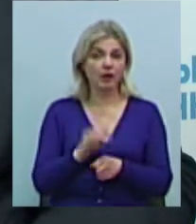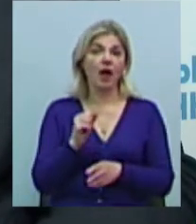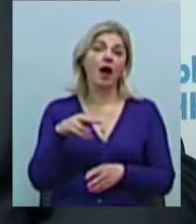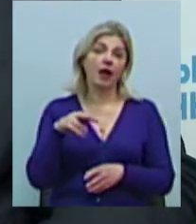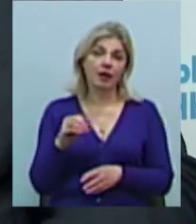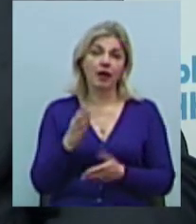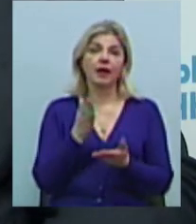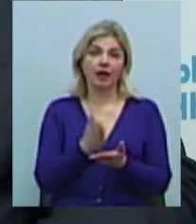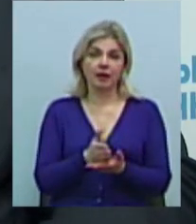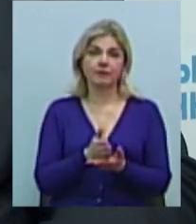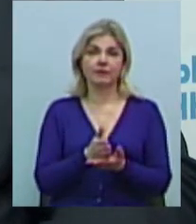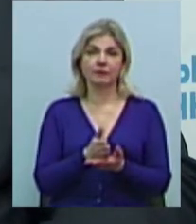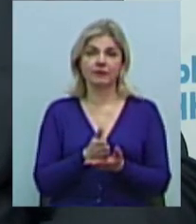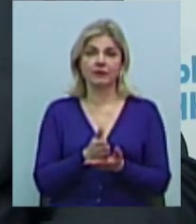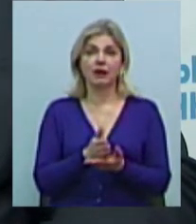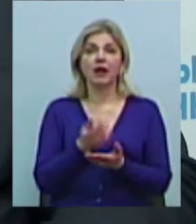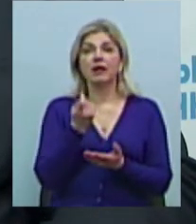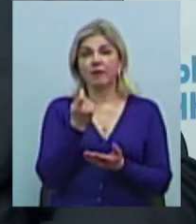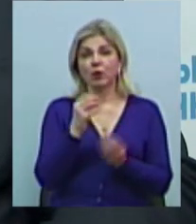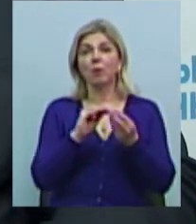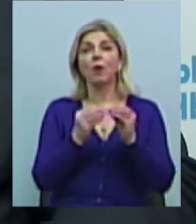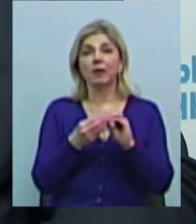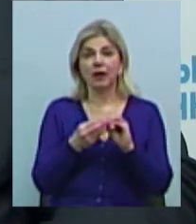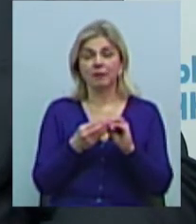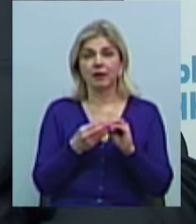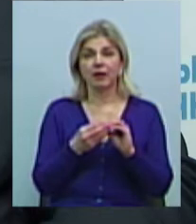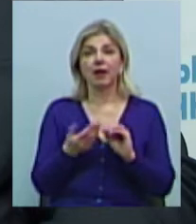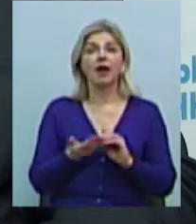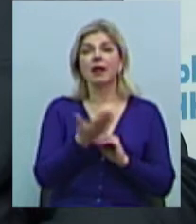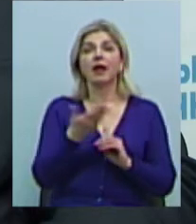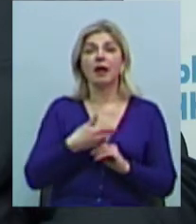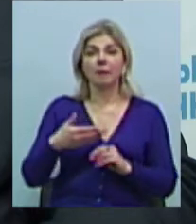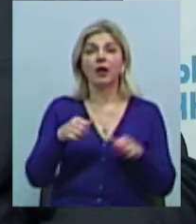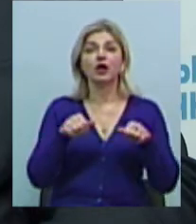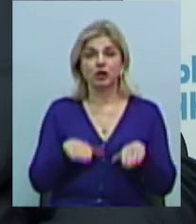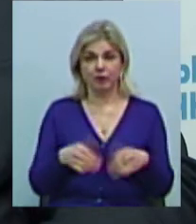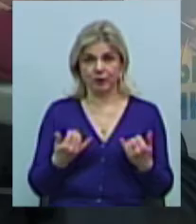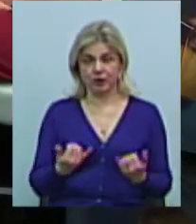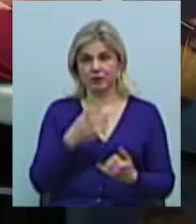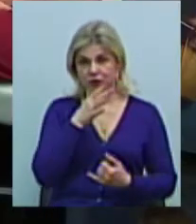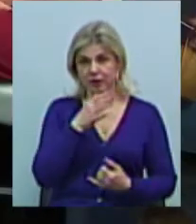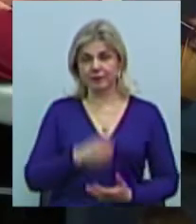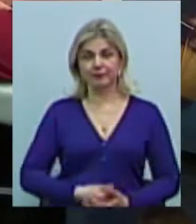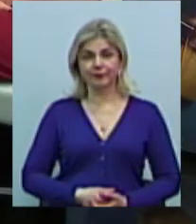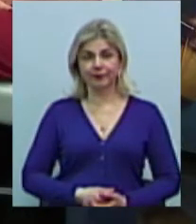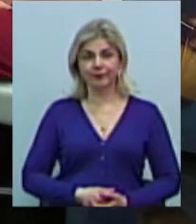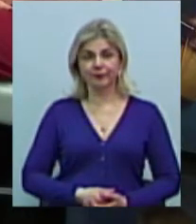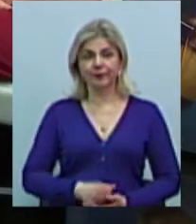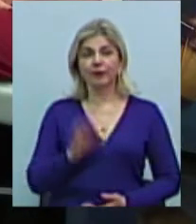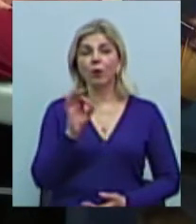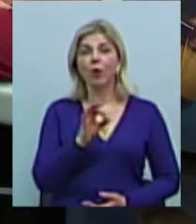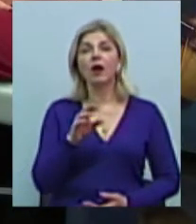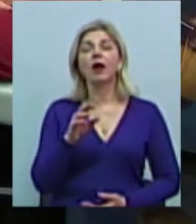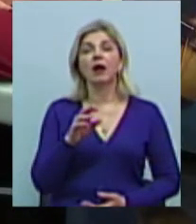є якісь невеличкі проблеми, які ми вирішуємо в даний час. Ольга Юріна, будь ласка,